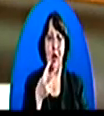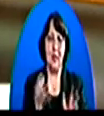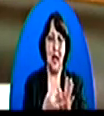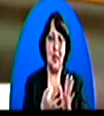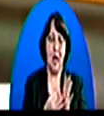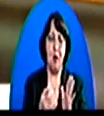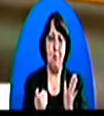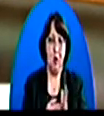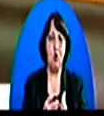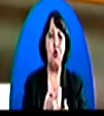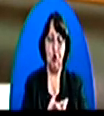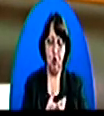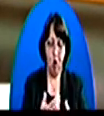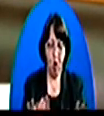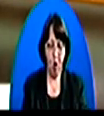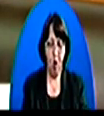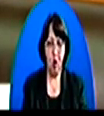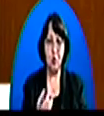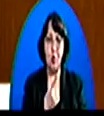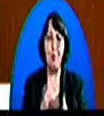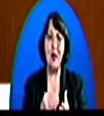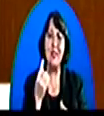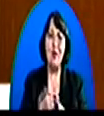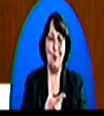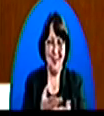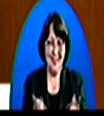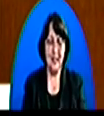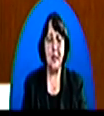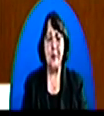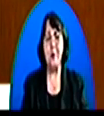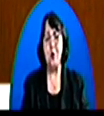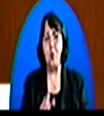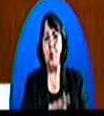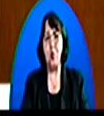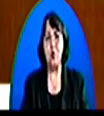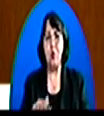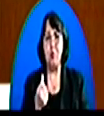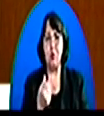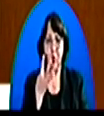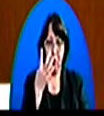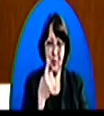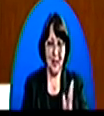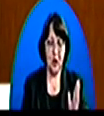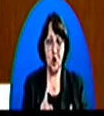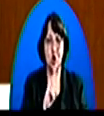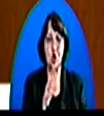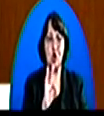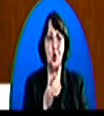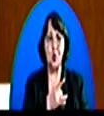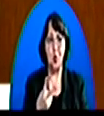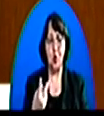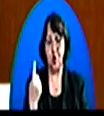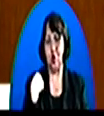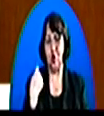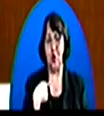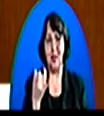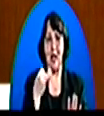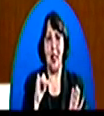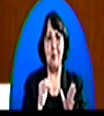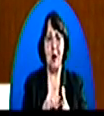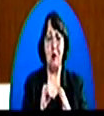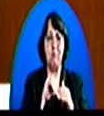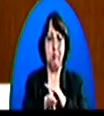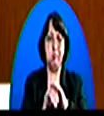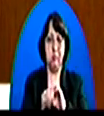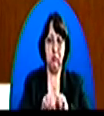одоо иргэдэд халамжийн тэтгэвэр нь олгох гэх юм. Тухайлбал хүүхдийн мөнгийг бид нар 4 сарынхын зөрүү мөнгө 70 мянган өчигдөр үндсэнд нь 100%